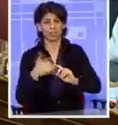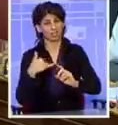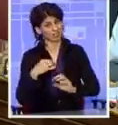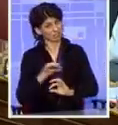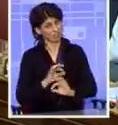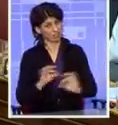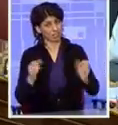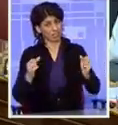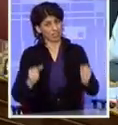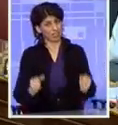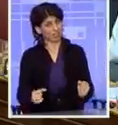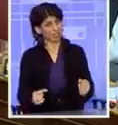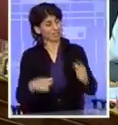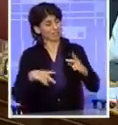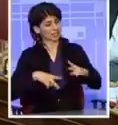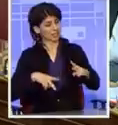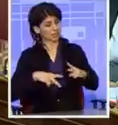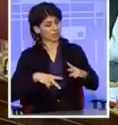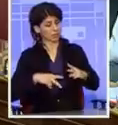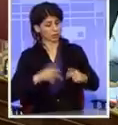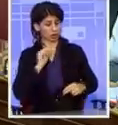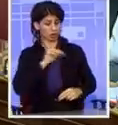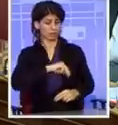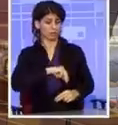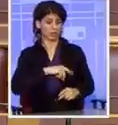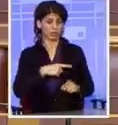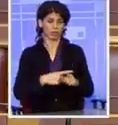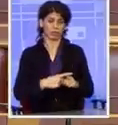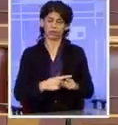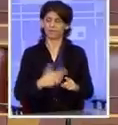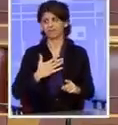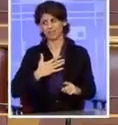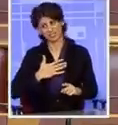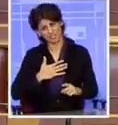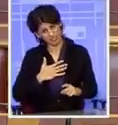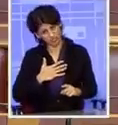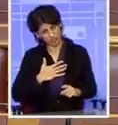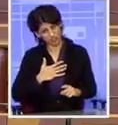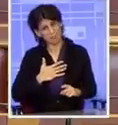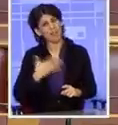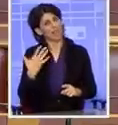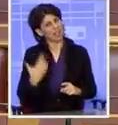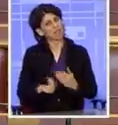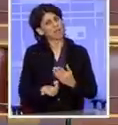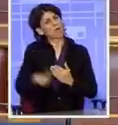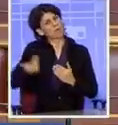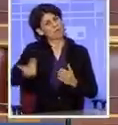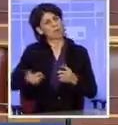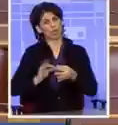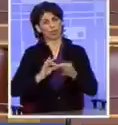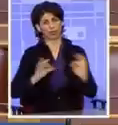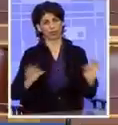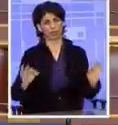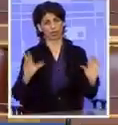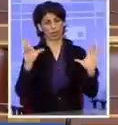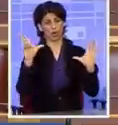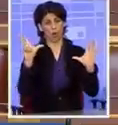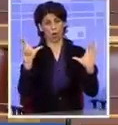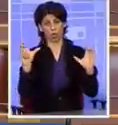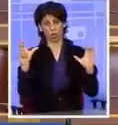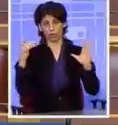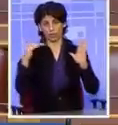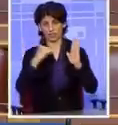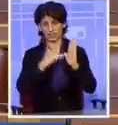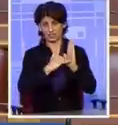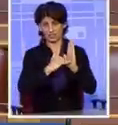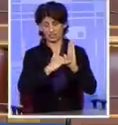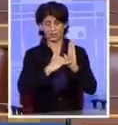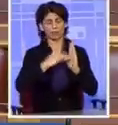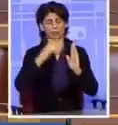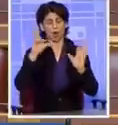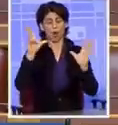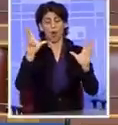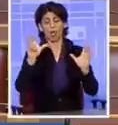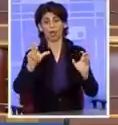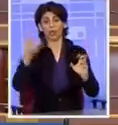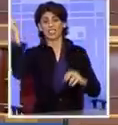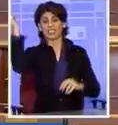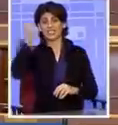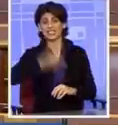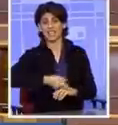προς το συμφέρον της χώρας. Κύριε Παπαδίου μου, επιτρέψτε μου να σας πω, υπάρχει μια προϊστορία. Το 80% της κυβέρνησής σας είναι κυβέρνηση